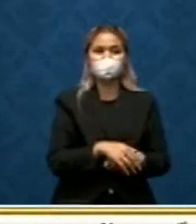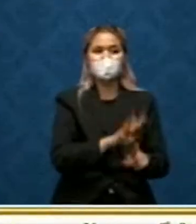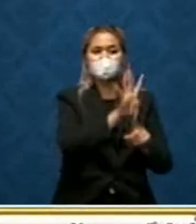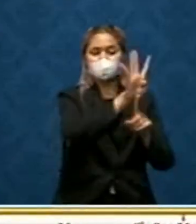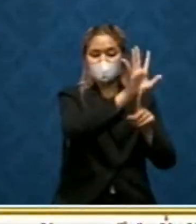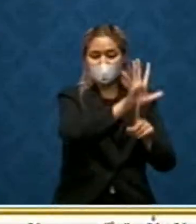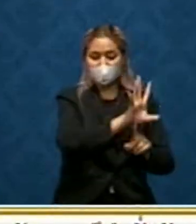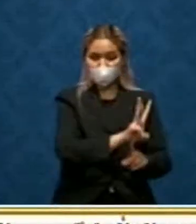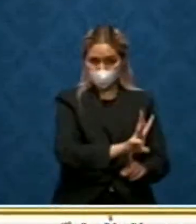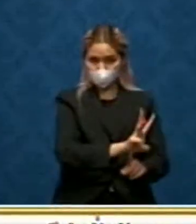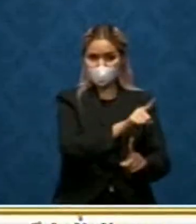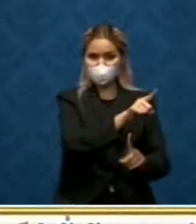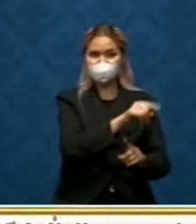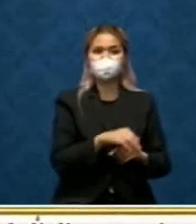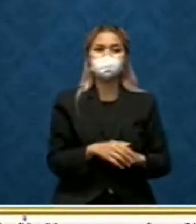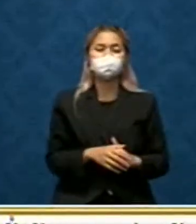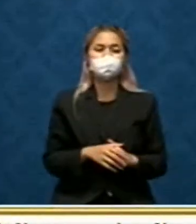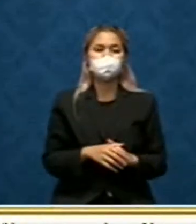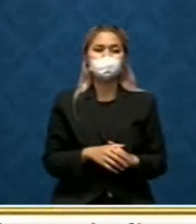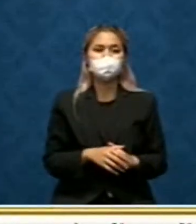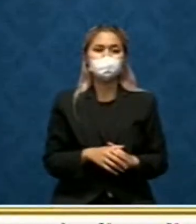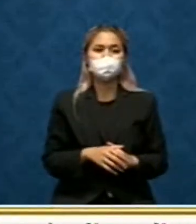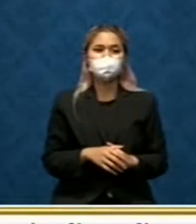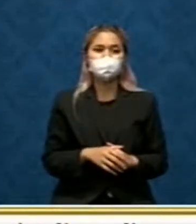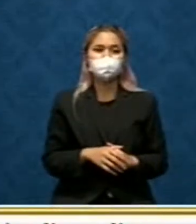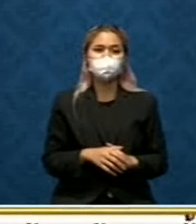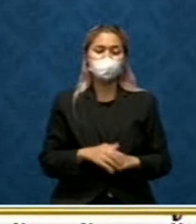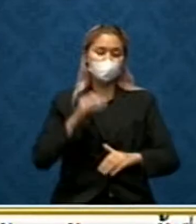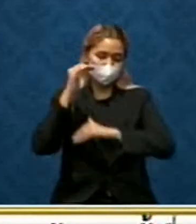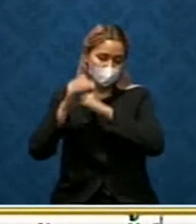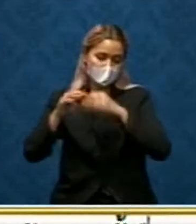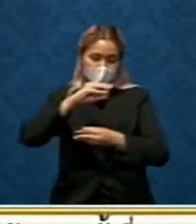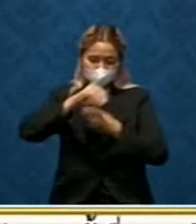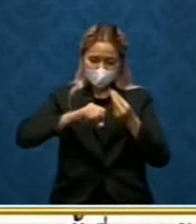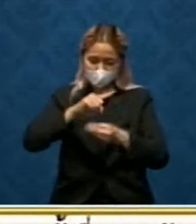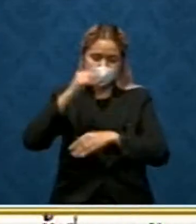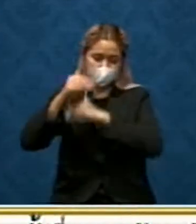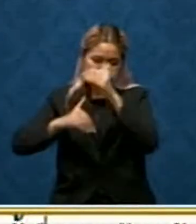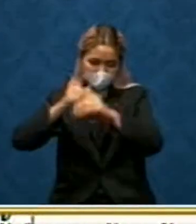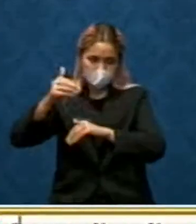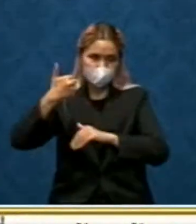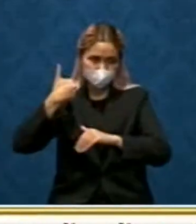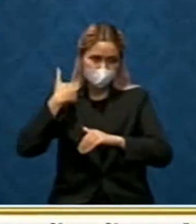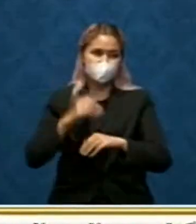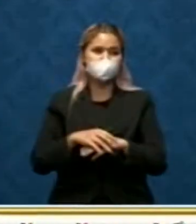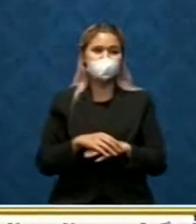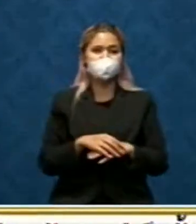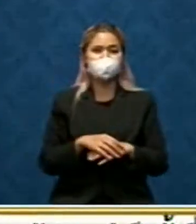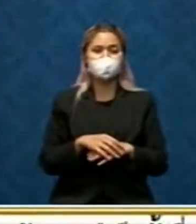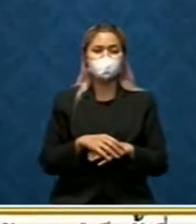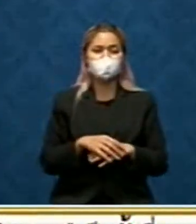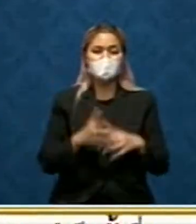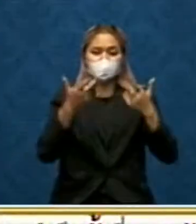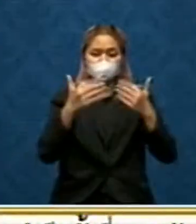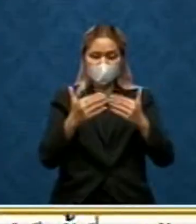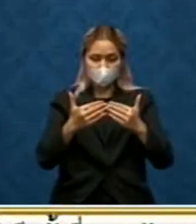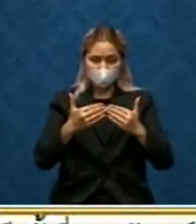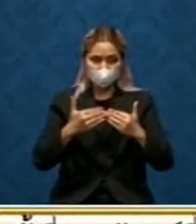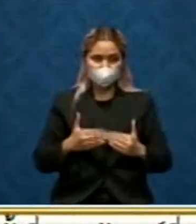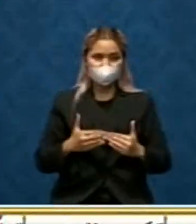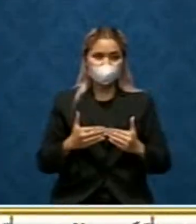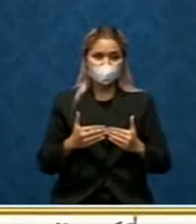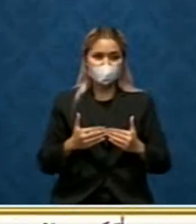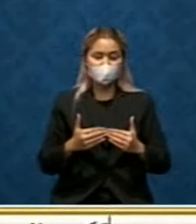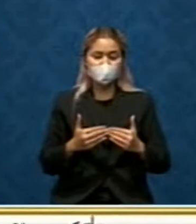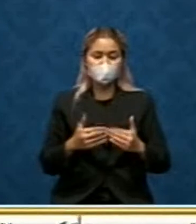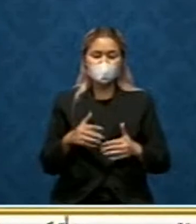นับายหักสรางบทบาทesarบนวิธีโรคพัฒนา Lions served,และคามสไทำแข็กลกอันนี้ส่นนำเงินเป็นโยบายเรงดวน